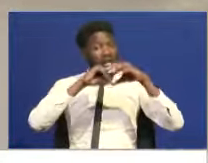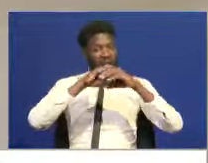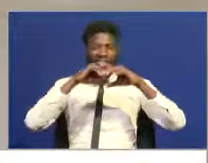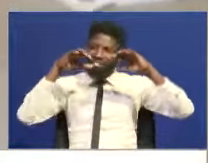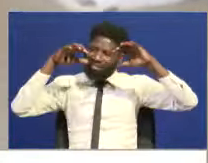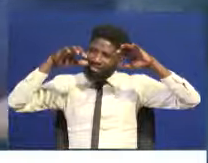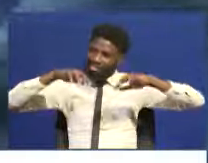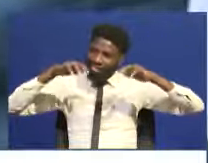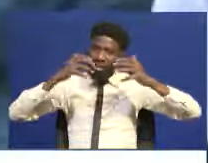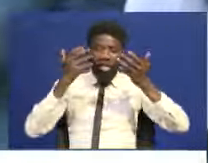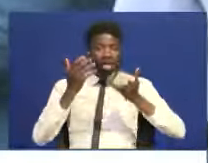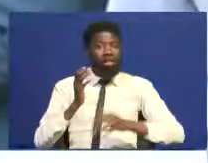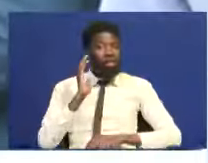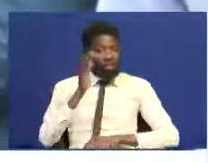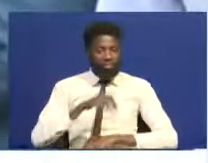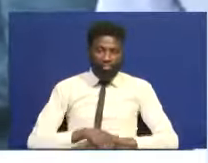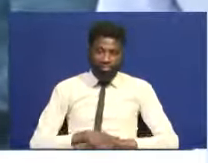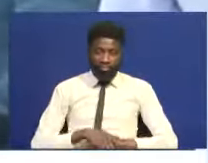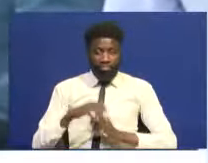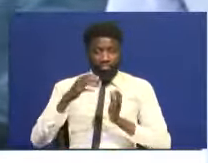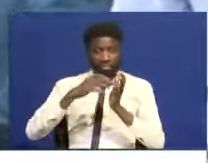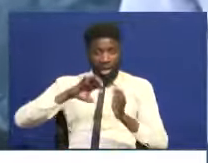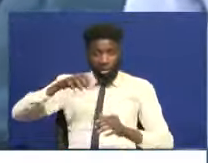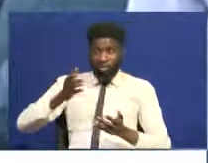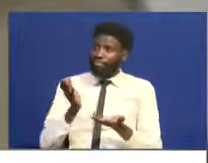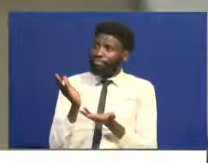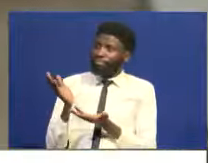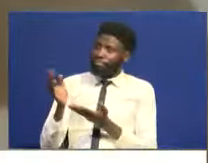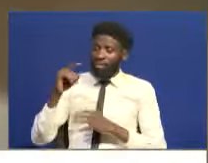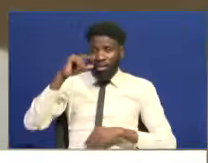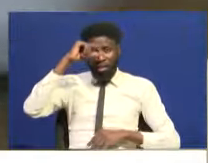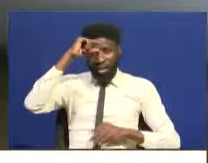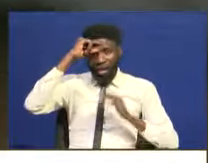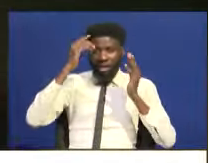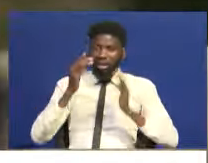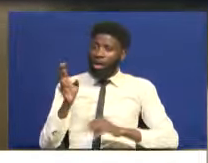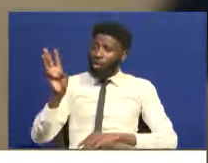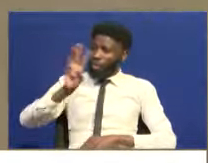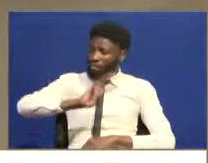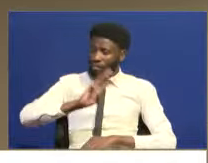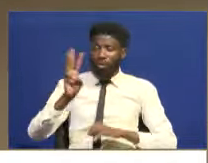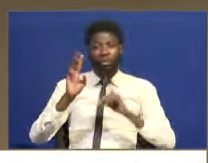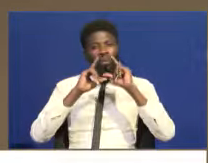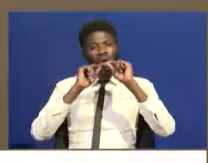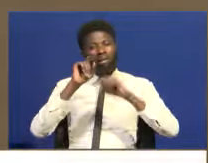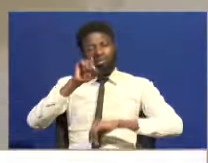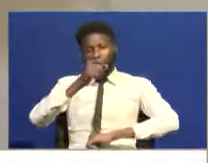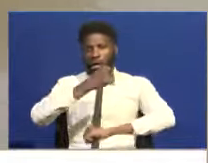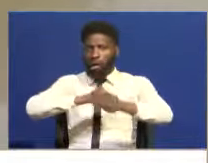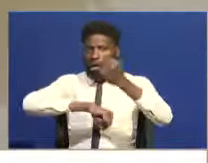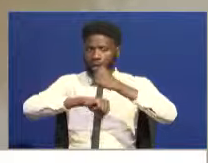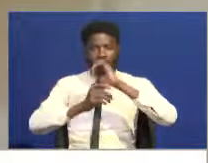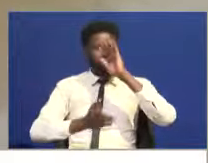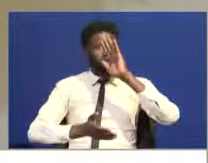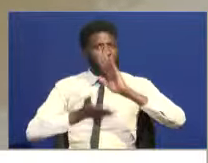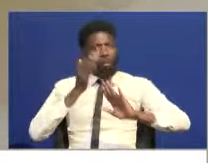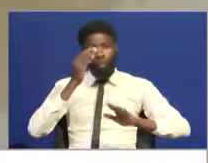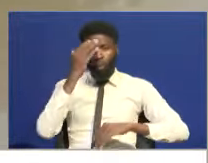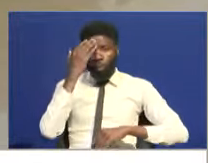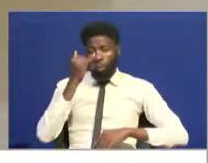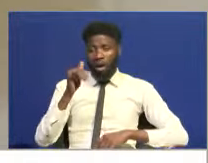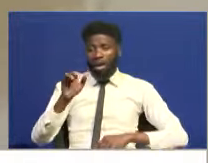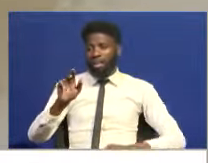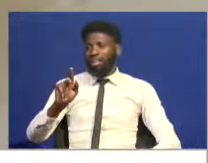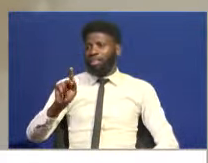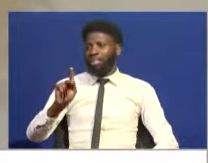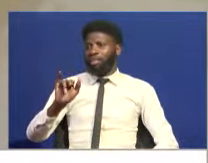Katika kaunti ya Machakos, gavana wa Vinyandeti alitoa wito wa kuchukuliwa kwa hatua za dharura kufuatia mafuriko katika maeneo ya